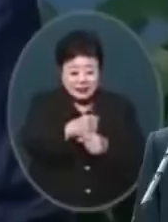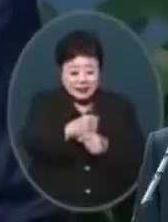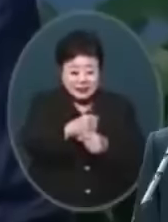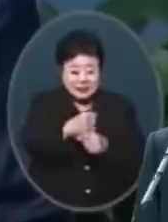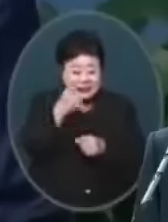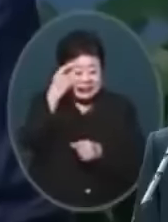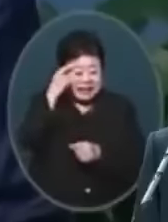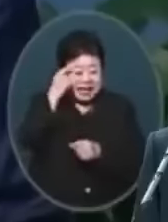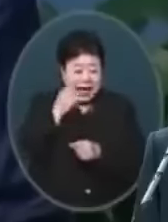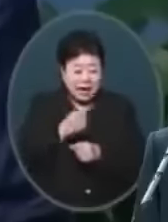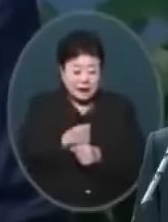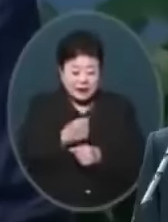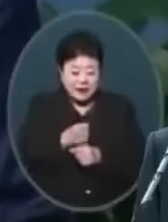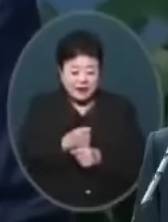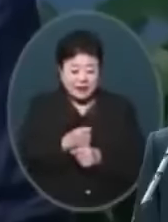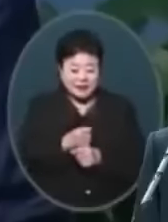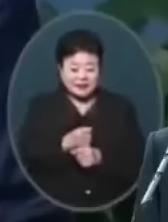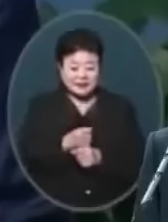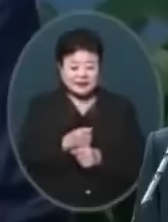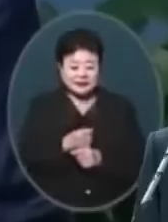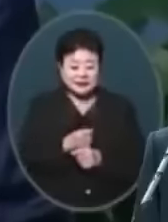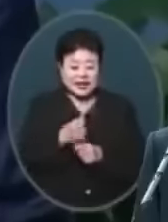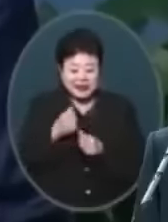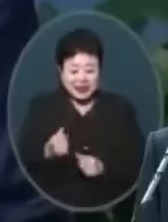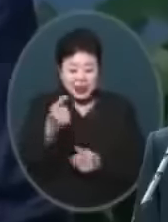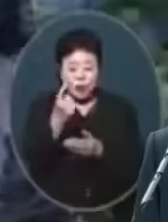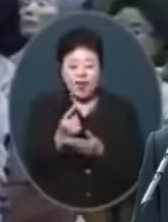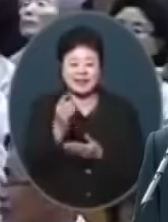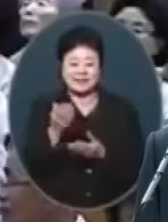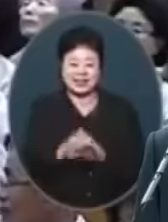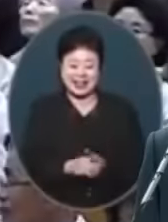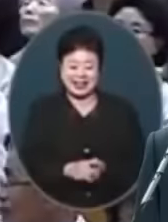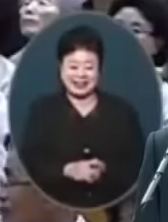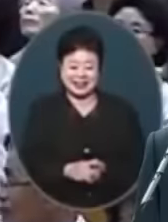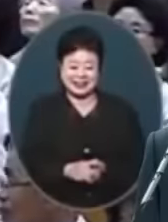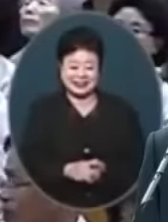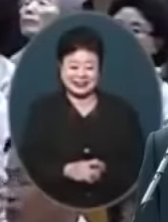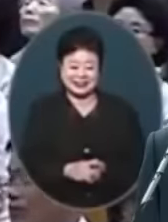그것을 생각해서 따라가야 되는 것입니다.